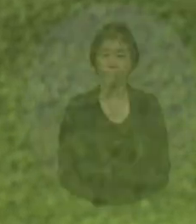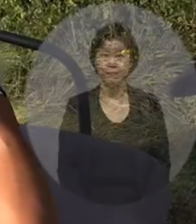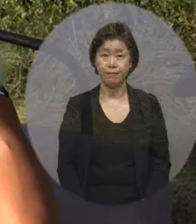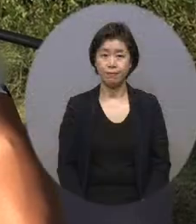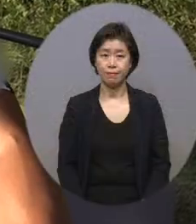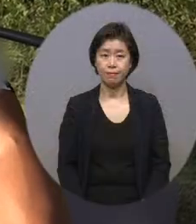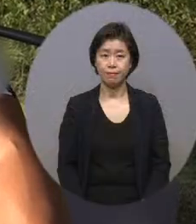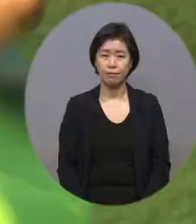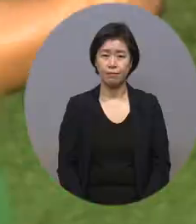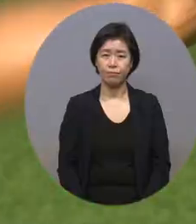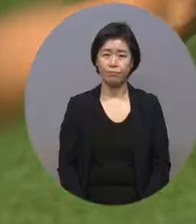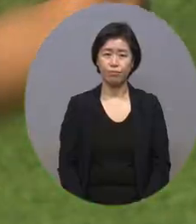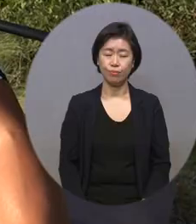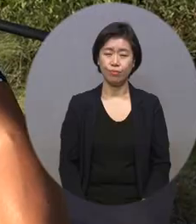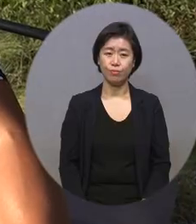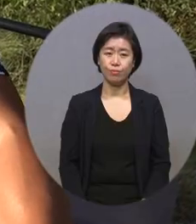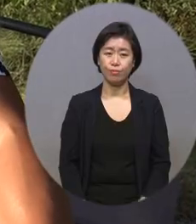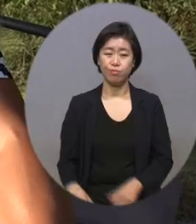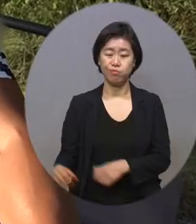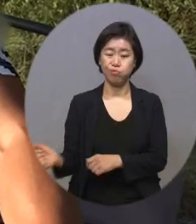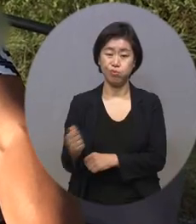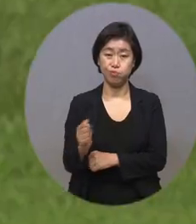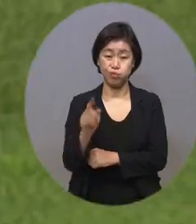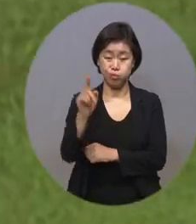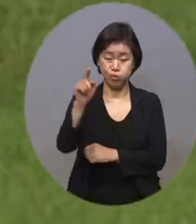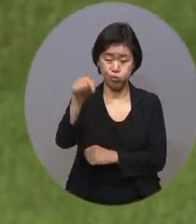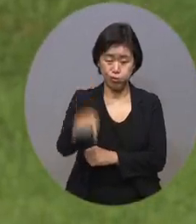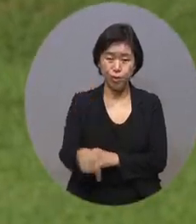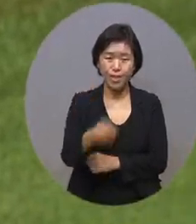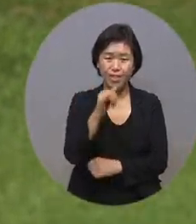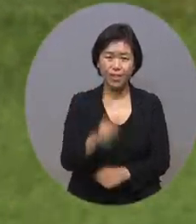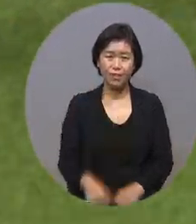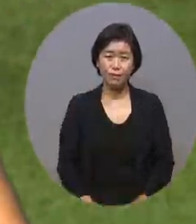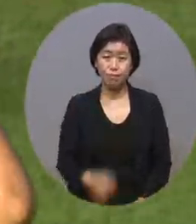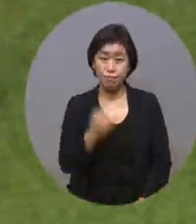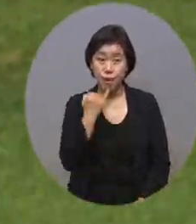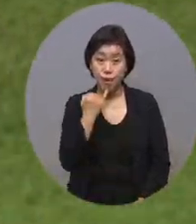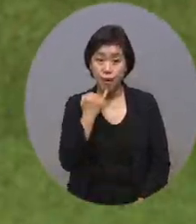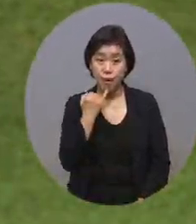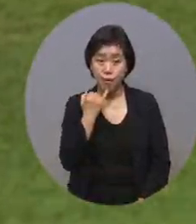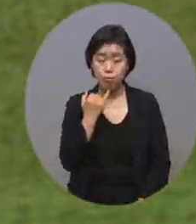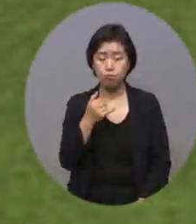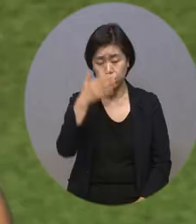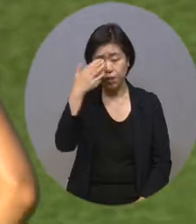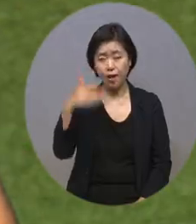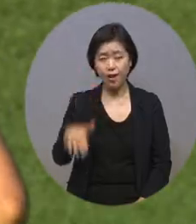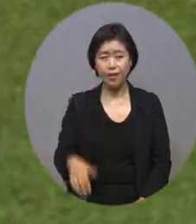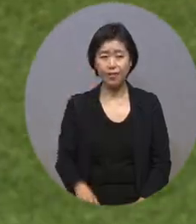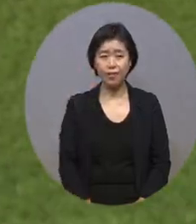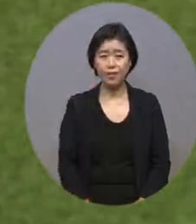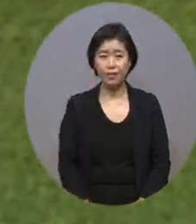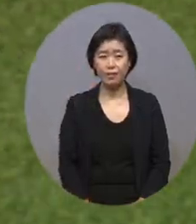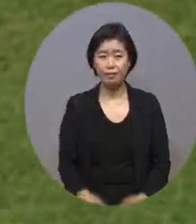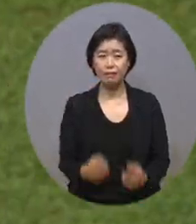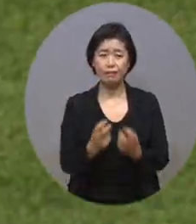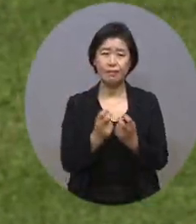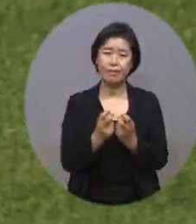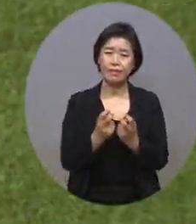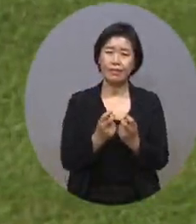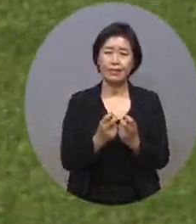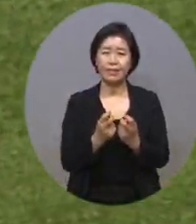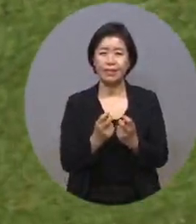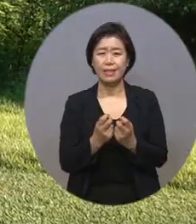깎였다. 굿샷! 괜찮아요? 어, 괜찮아. 오, 다행이다. 완전 깎였어. 타고 갈래. 타고.